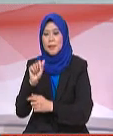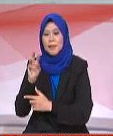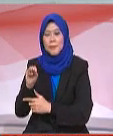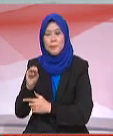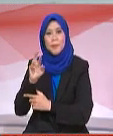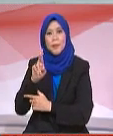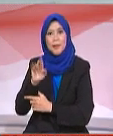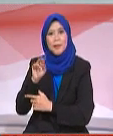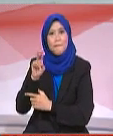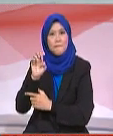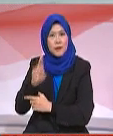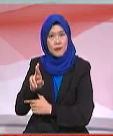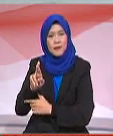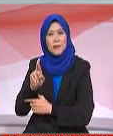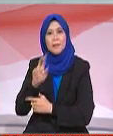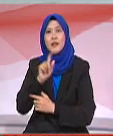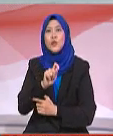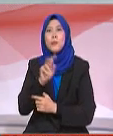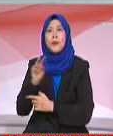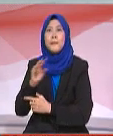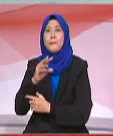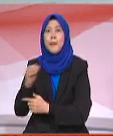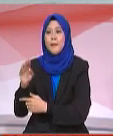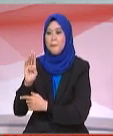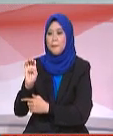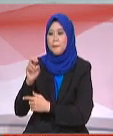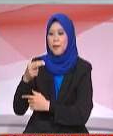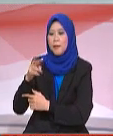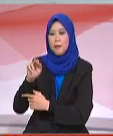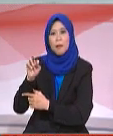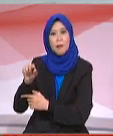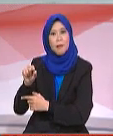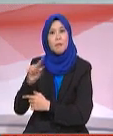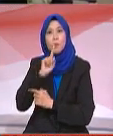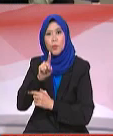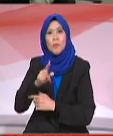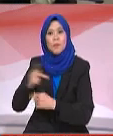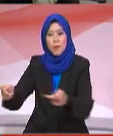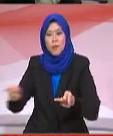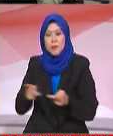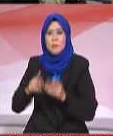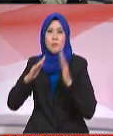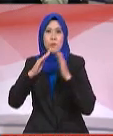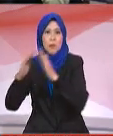Tanjung Malim serta Berang, kebanyakannya di kawasan-kawasan perumahan.